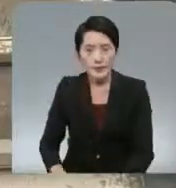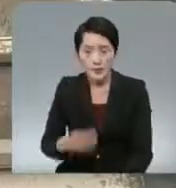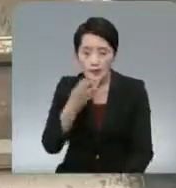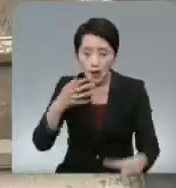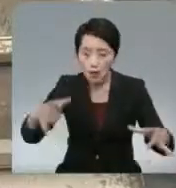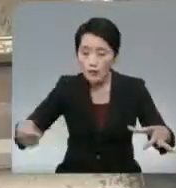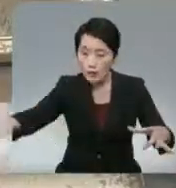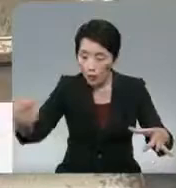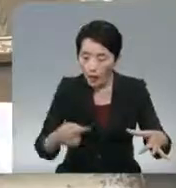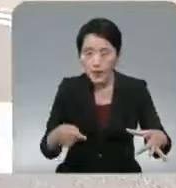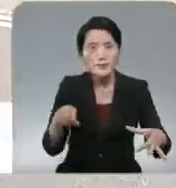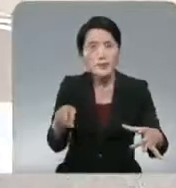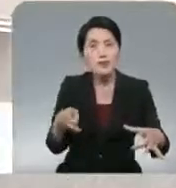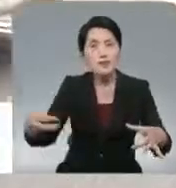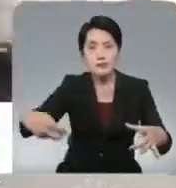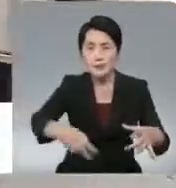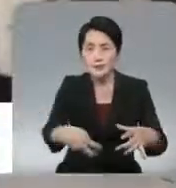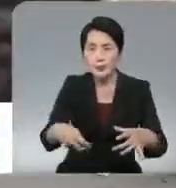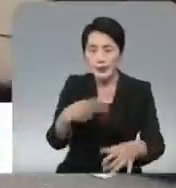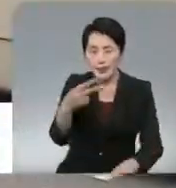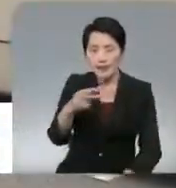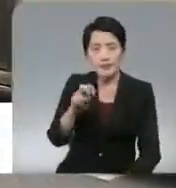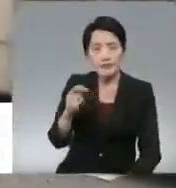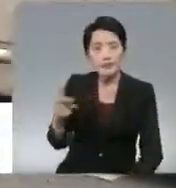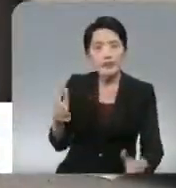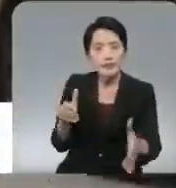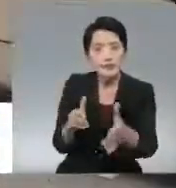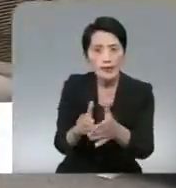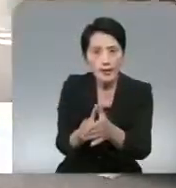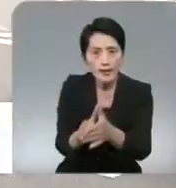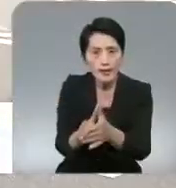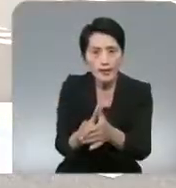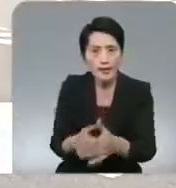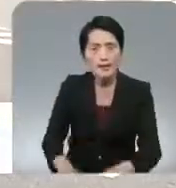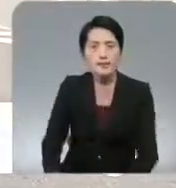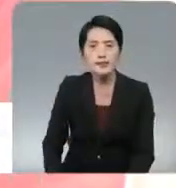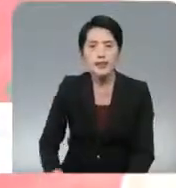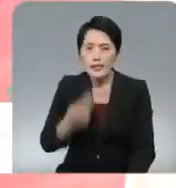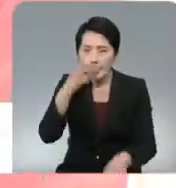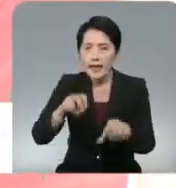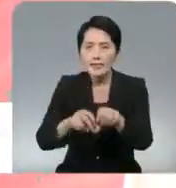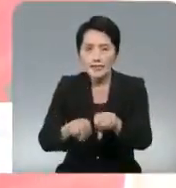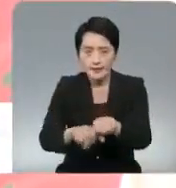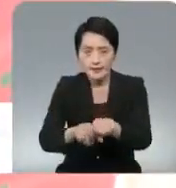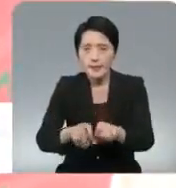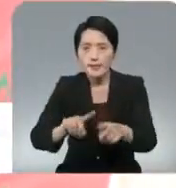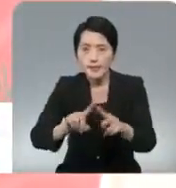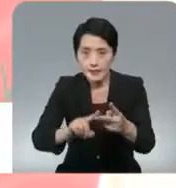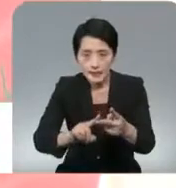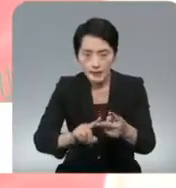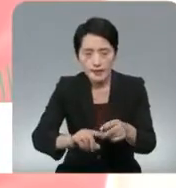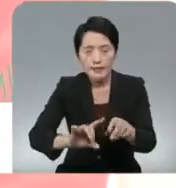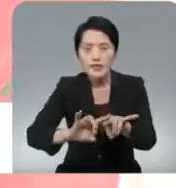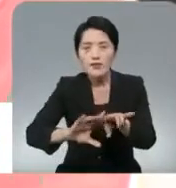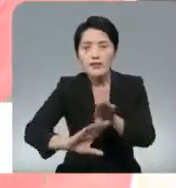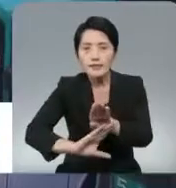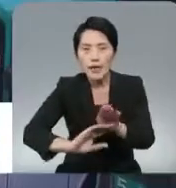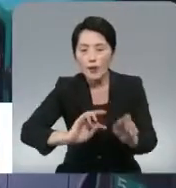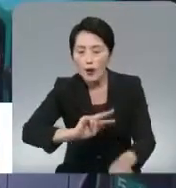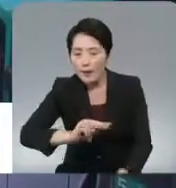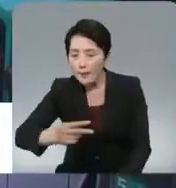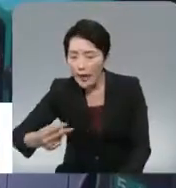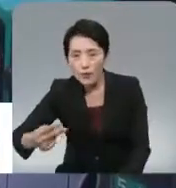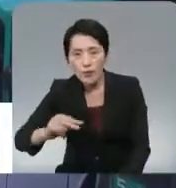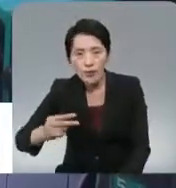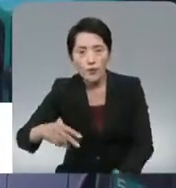đô la Mỹ ngoài ra thành phố sẽ ký biên bản ghi nhớ về việc ưu tiên cung cấp xe điện giao hàng với các công ty chuyển phát hỗ trợ đóng